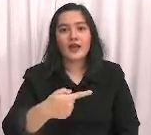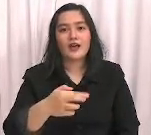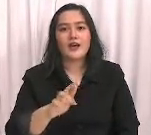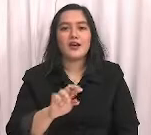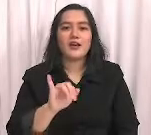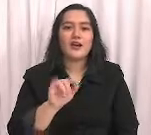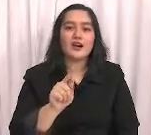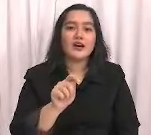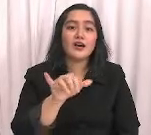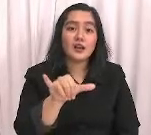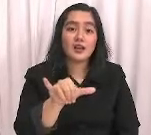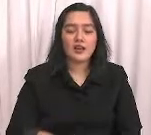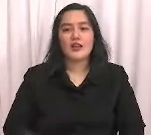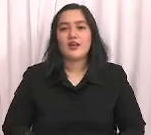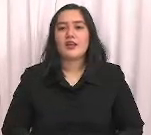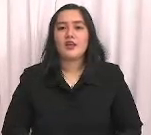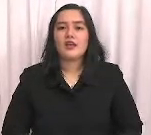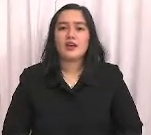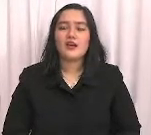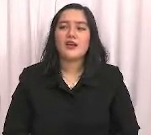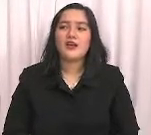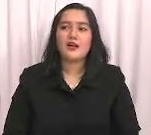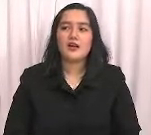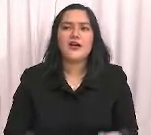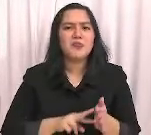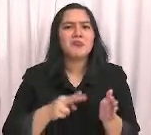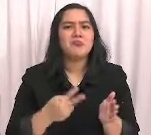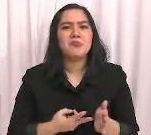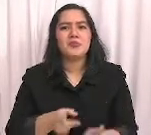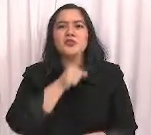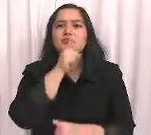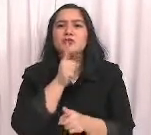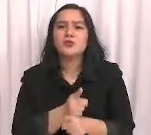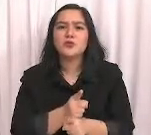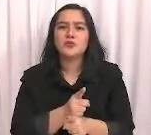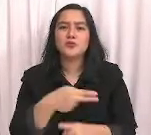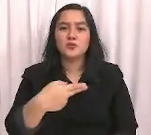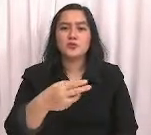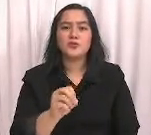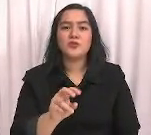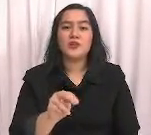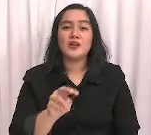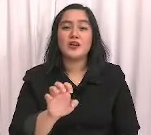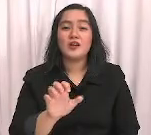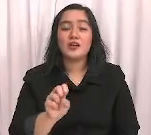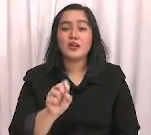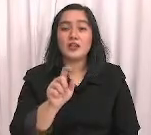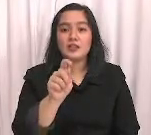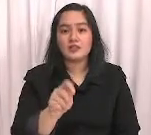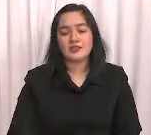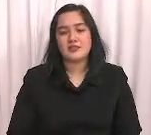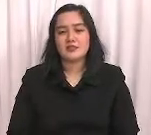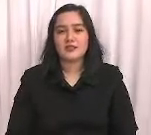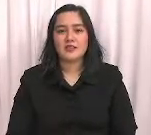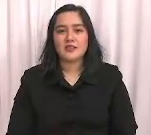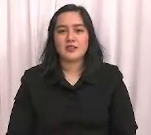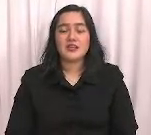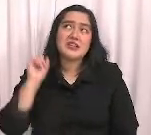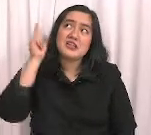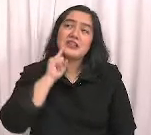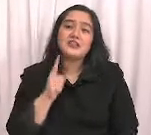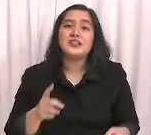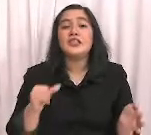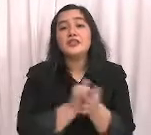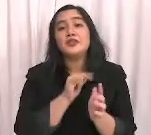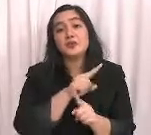pa ba na eto? Ginawa mo ba yan? Pero once na naka-establish ka ng integridad sa iyong asawa, kahit